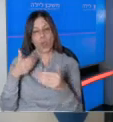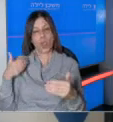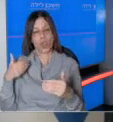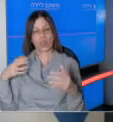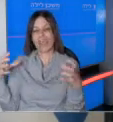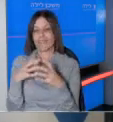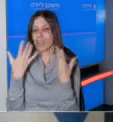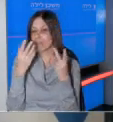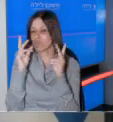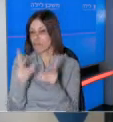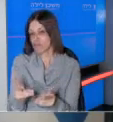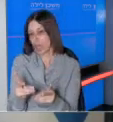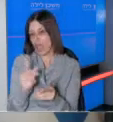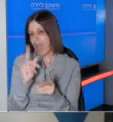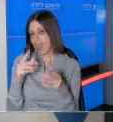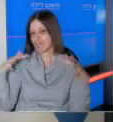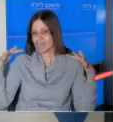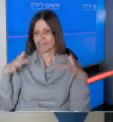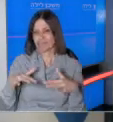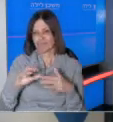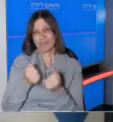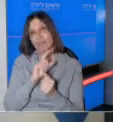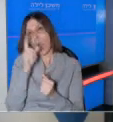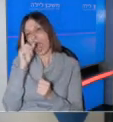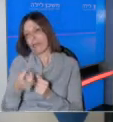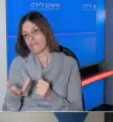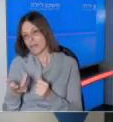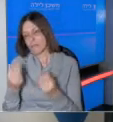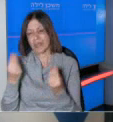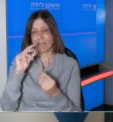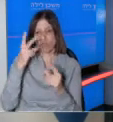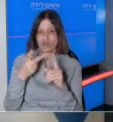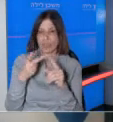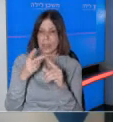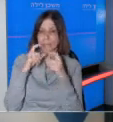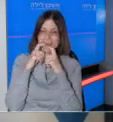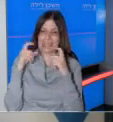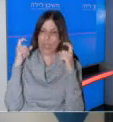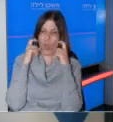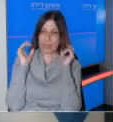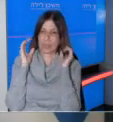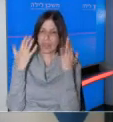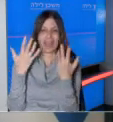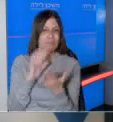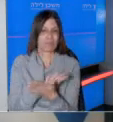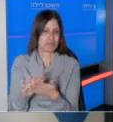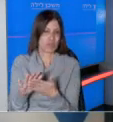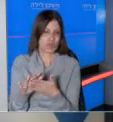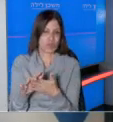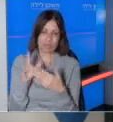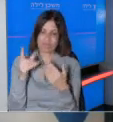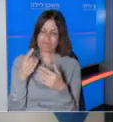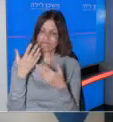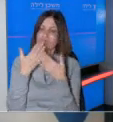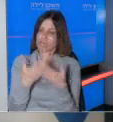חברתי ככל האפשר. אל תתקהלו אם לא חייבים. דבר שני, המסכות. כמה פשוט, ככה